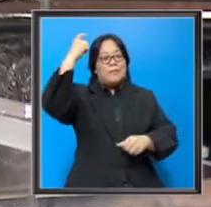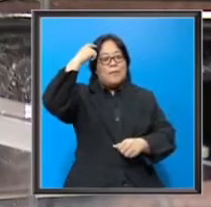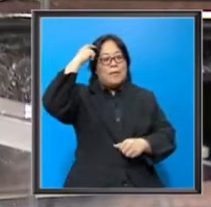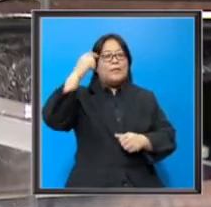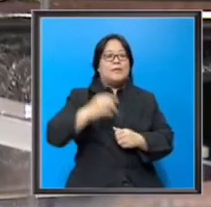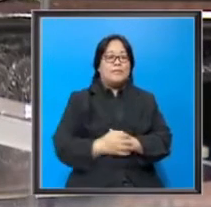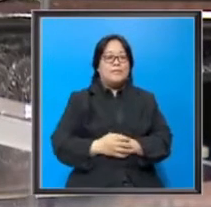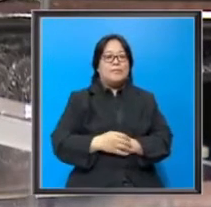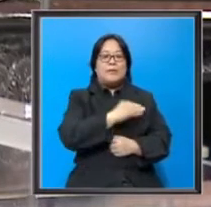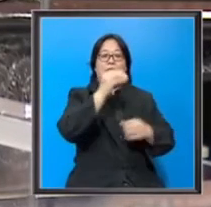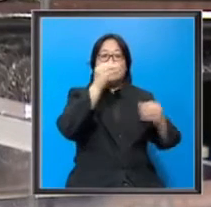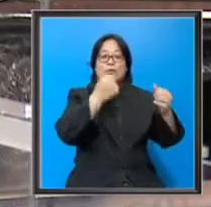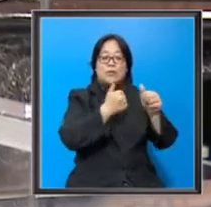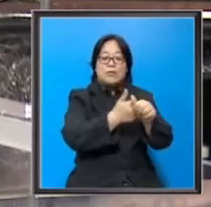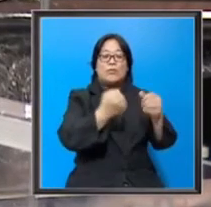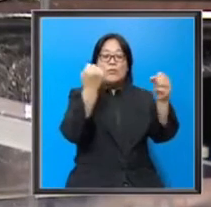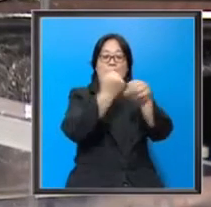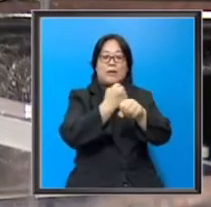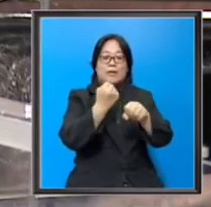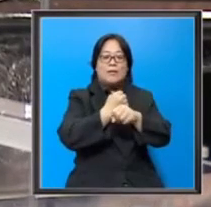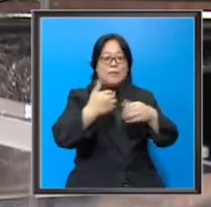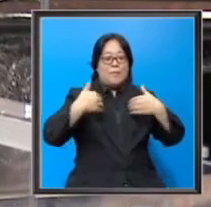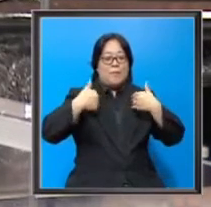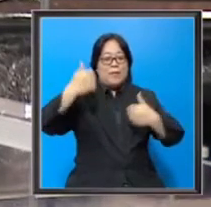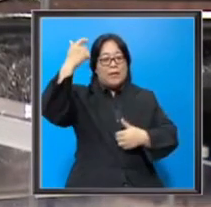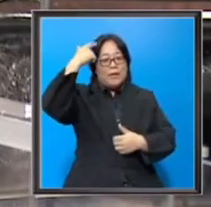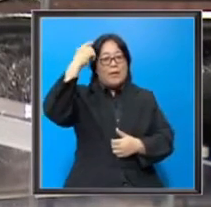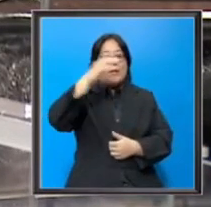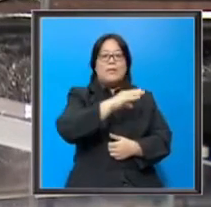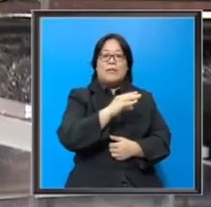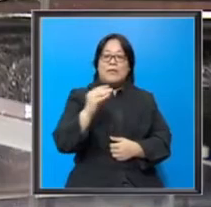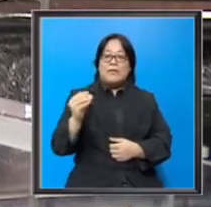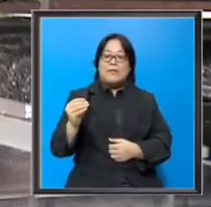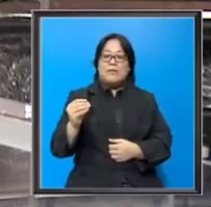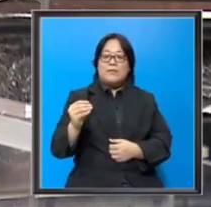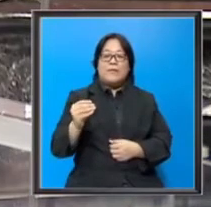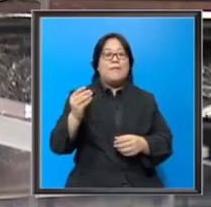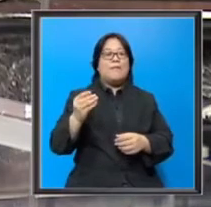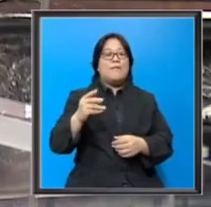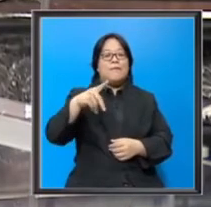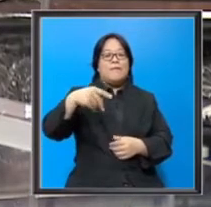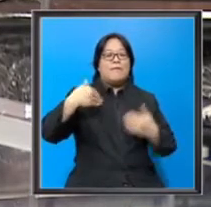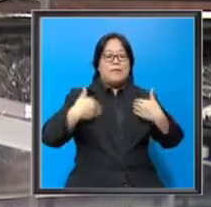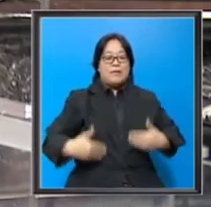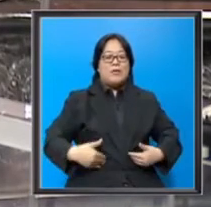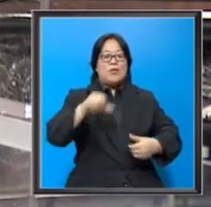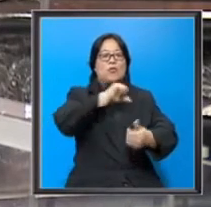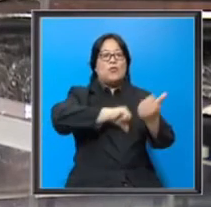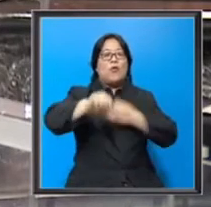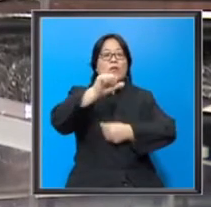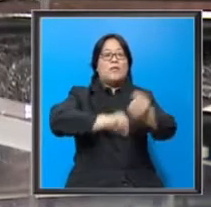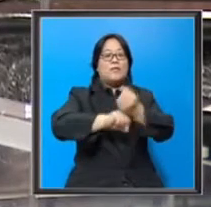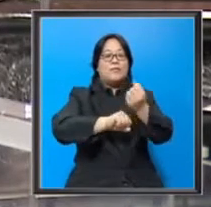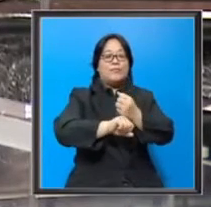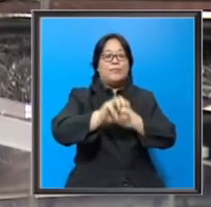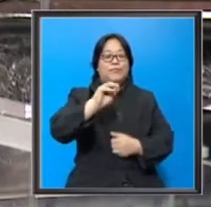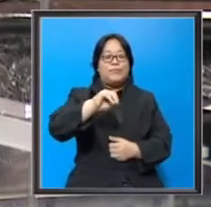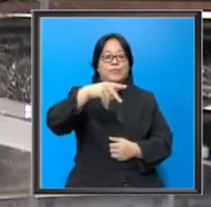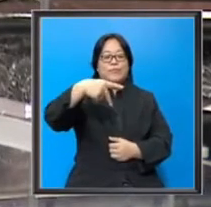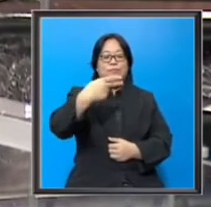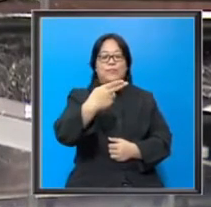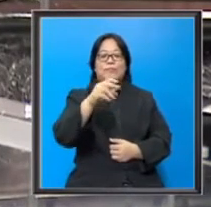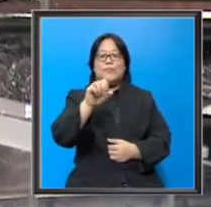memetik statistika dikeluarkan oleh Metalhead and pitch psikososial support MSG